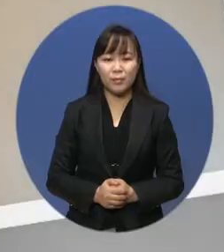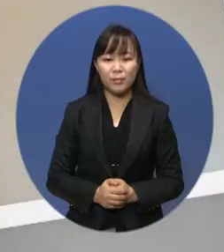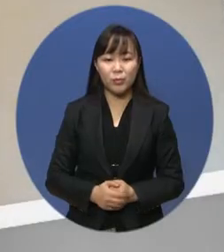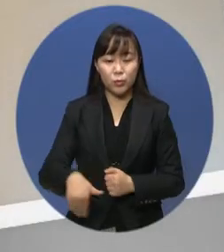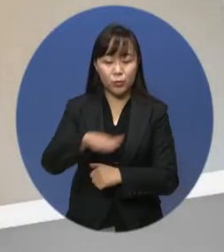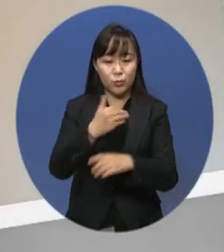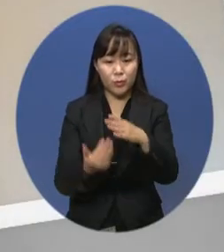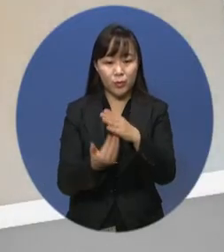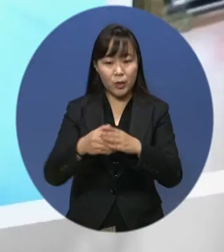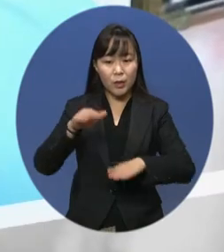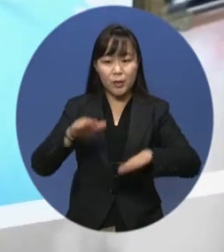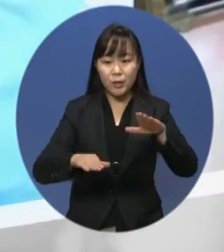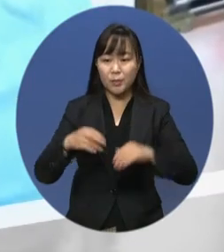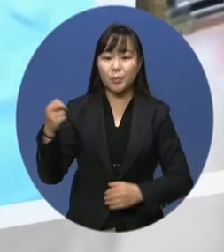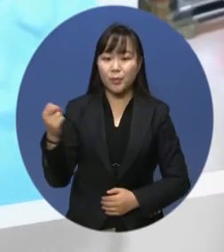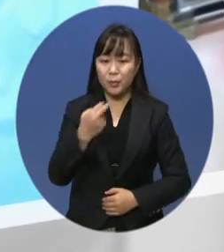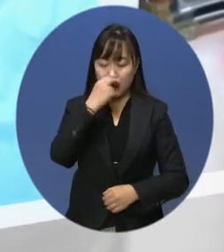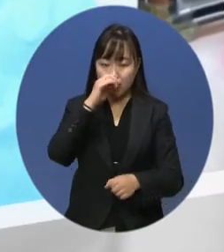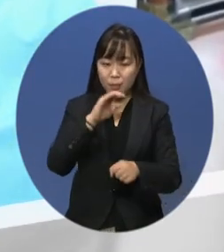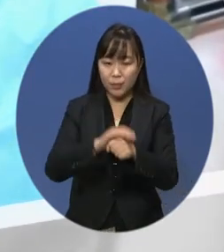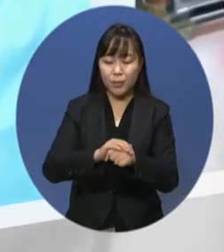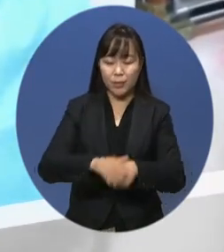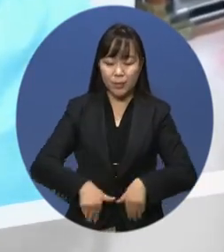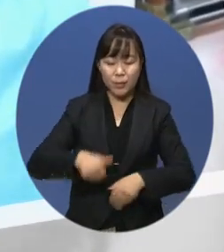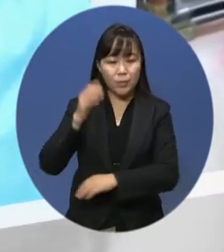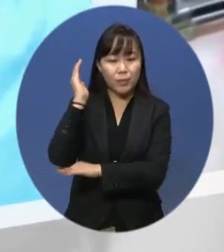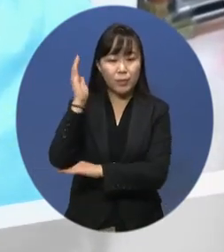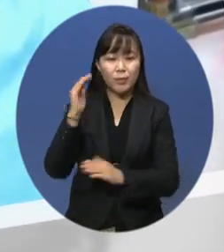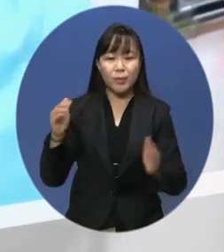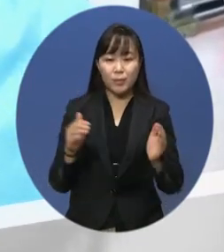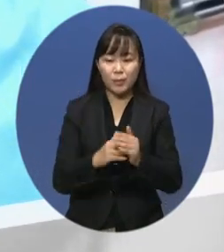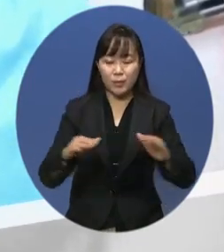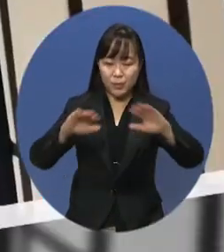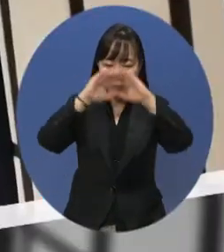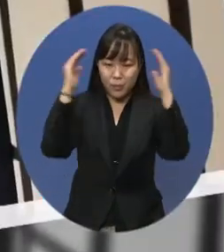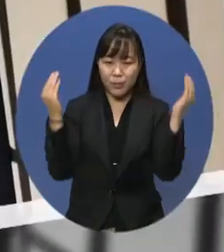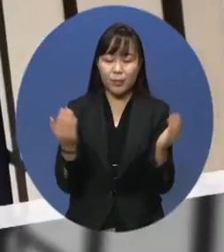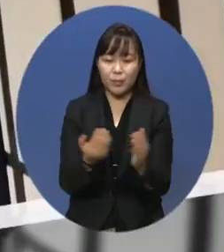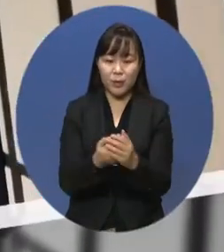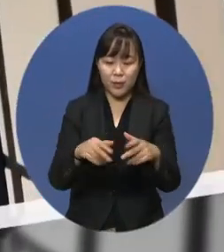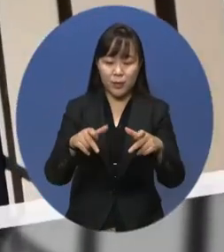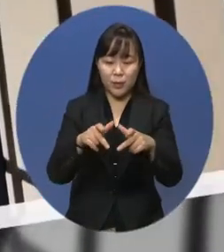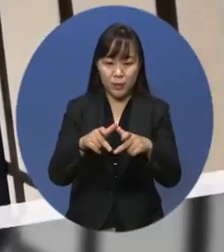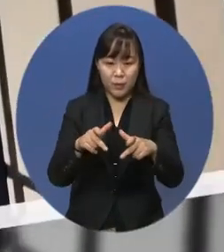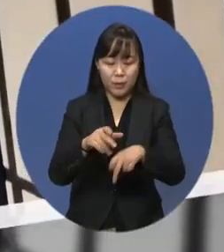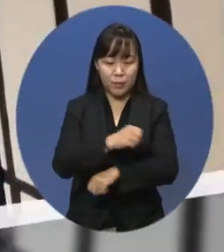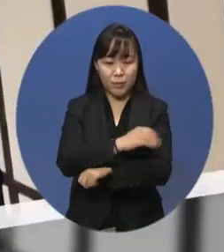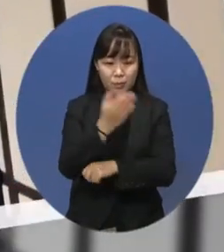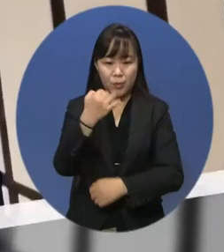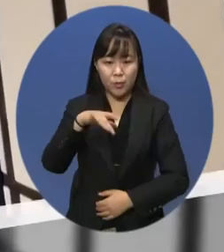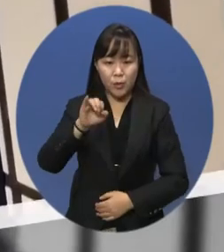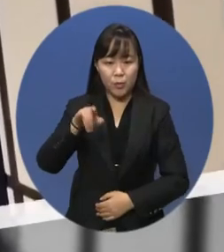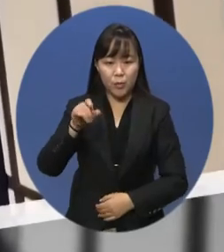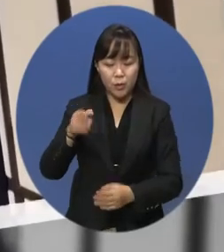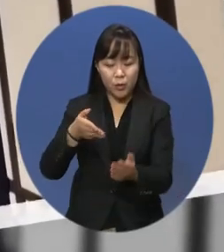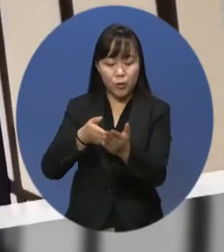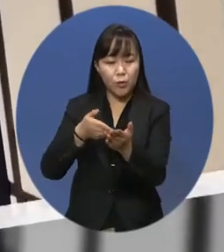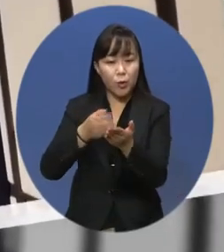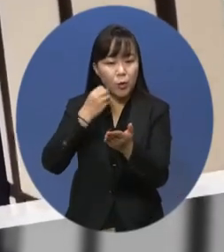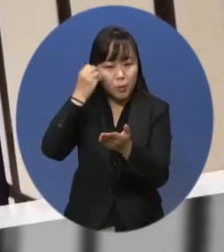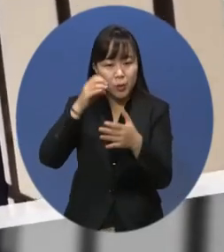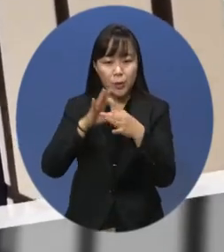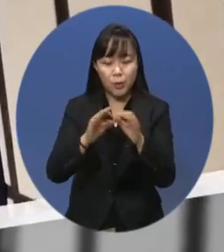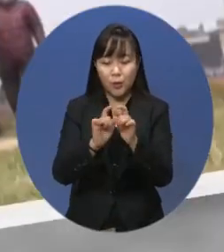우리 주변에서 일어나는 불공정한 사례부터 억울한 사연, 따뜻한 미담까지 장애인신문과